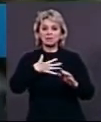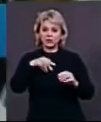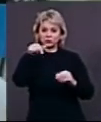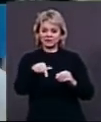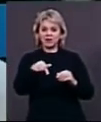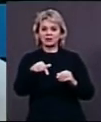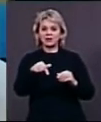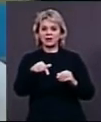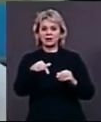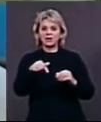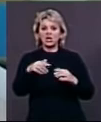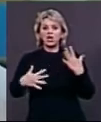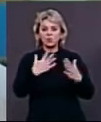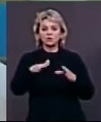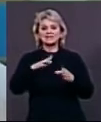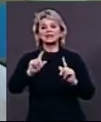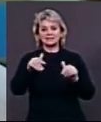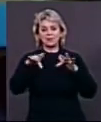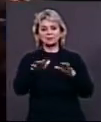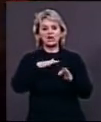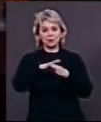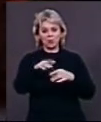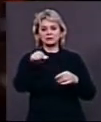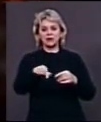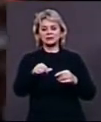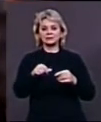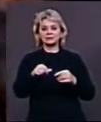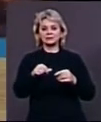и эмоции на самом деле переполняли.